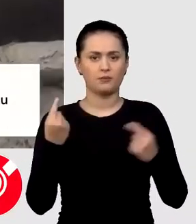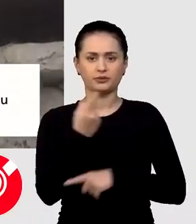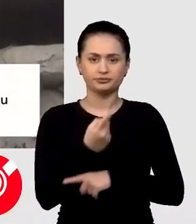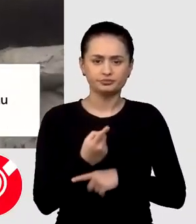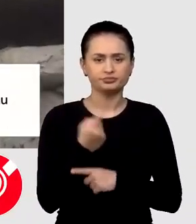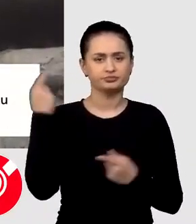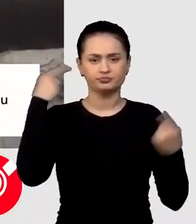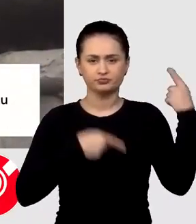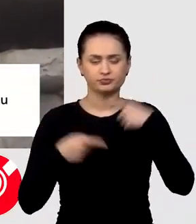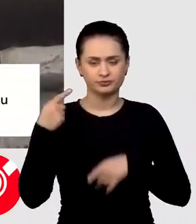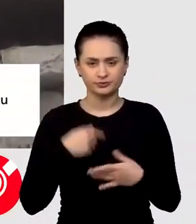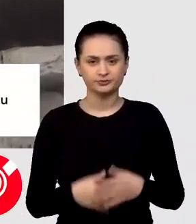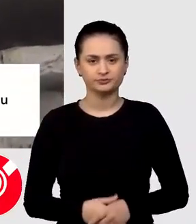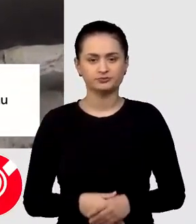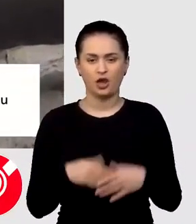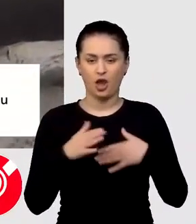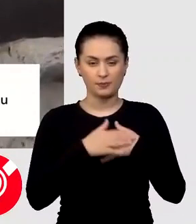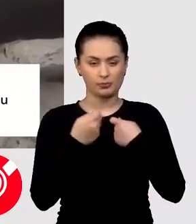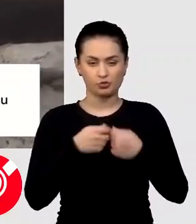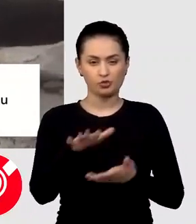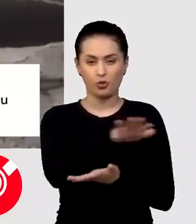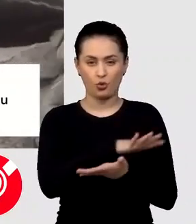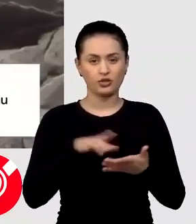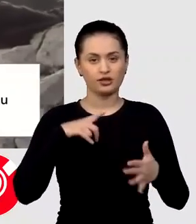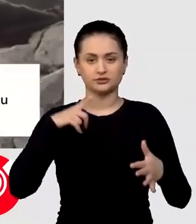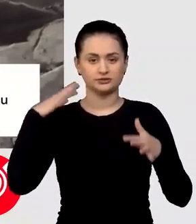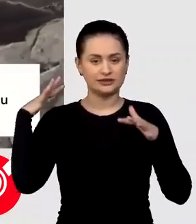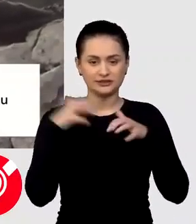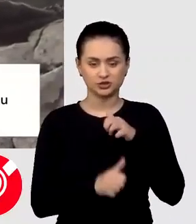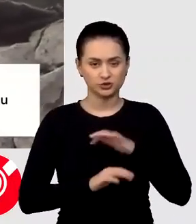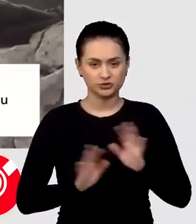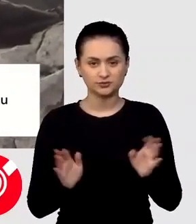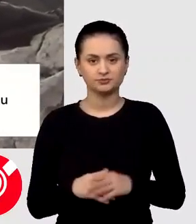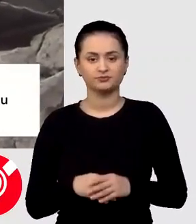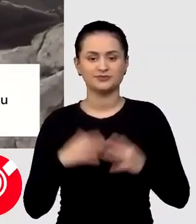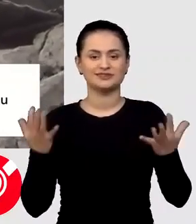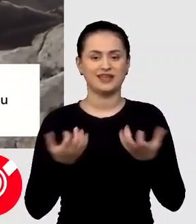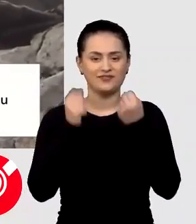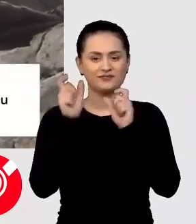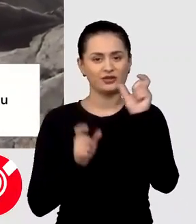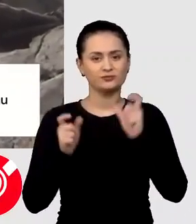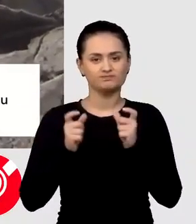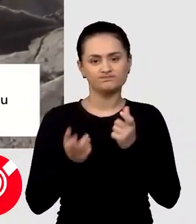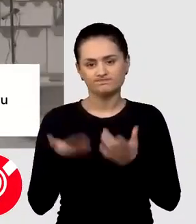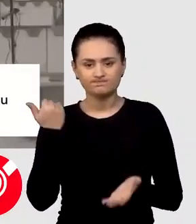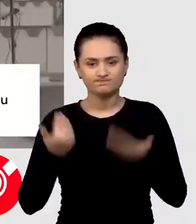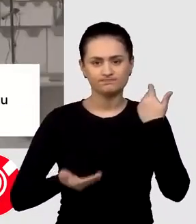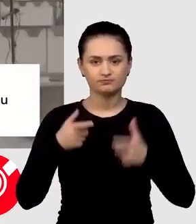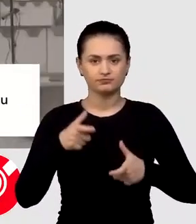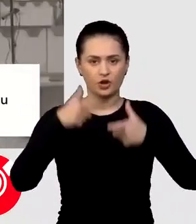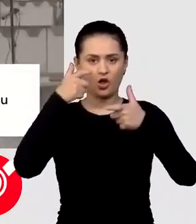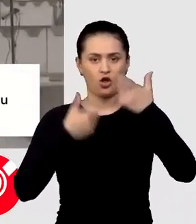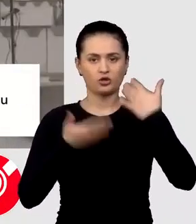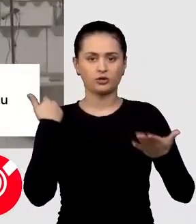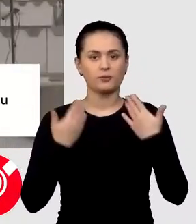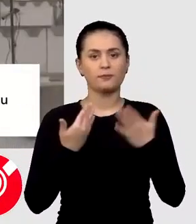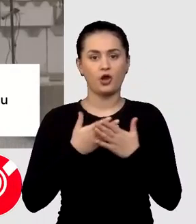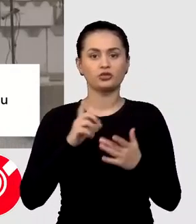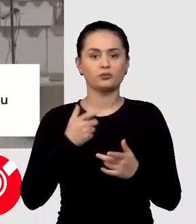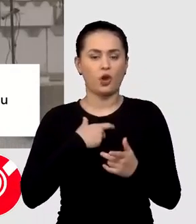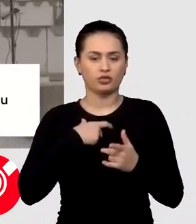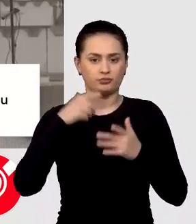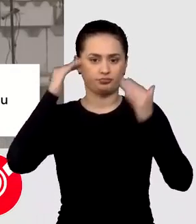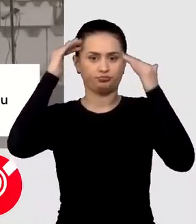cu artilerie, mortiere și rachete. Aproape toată zona este avariată. Salvatorii dezmembrează unele dintre aceste